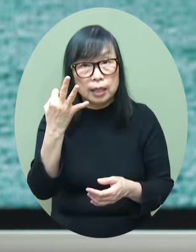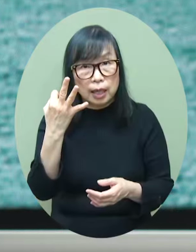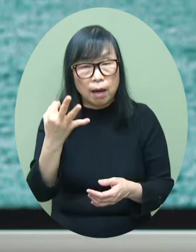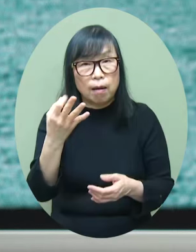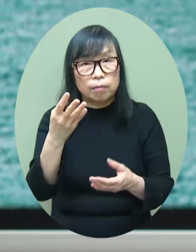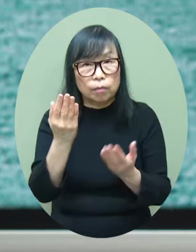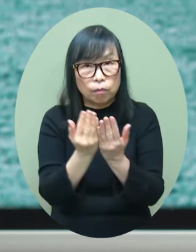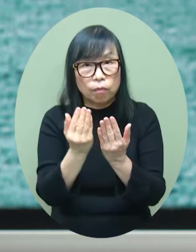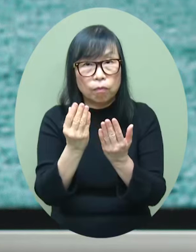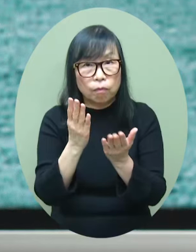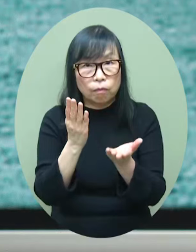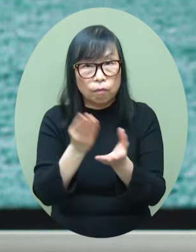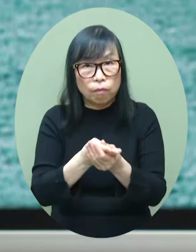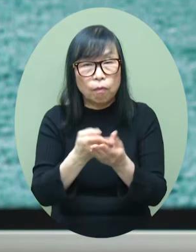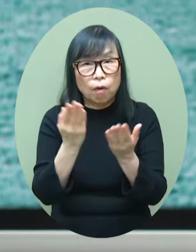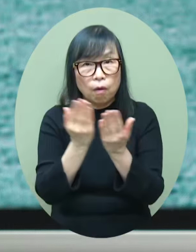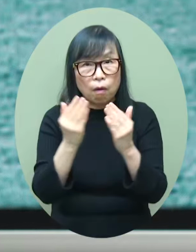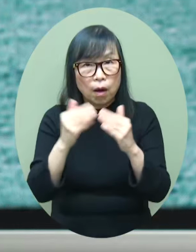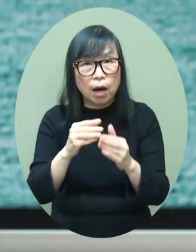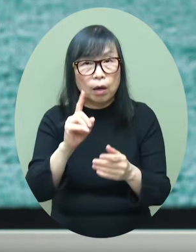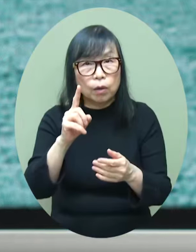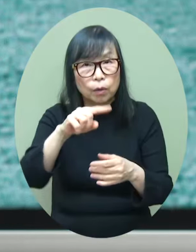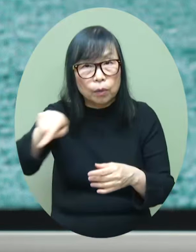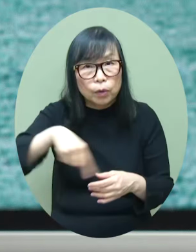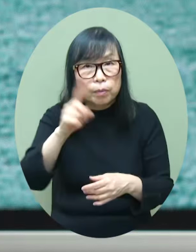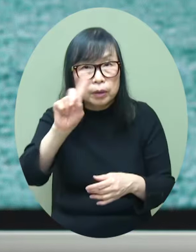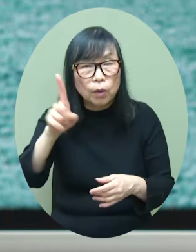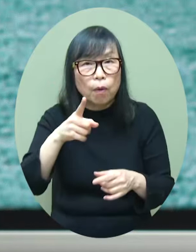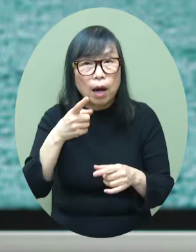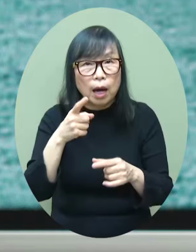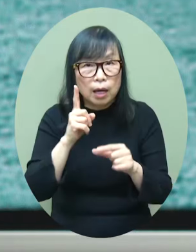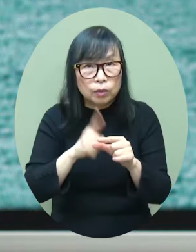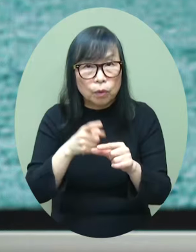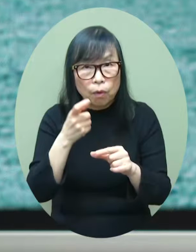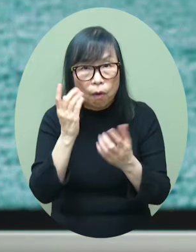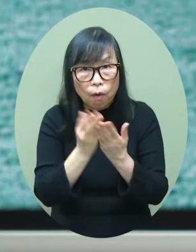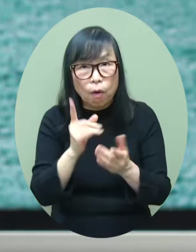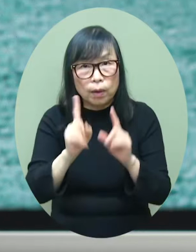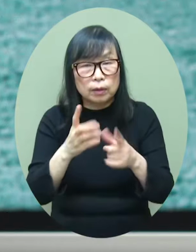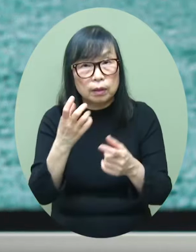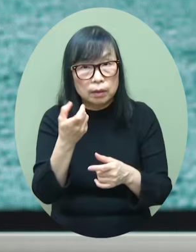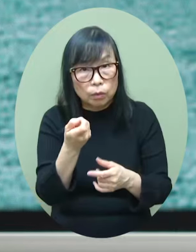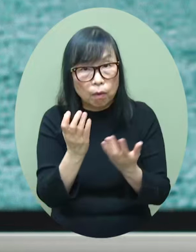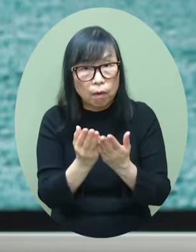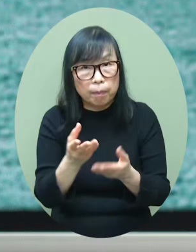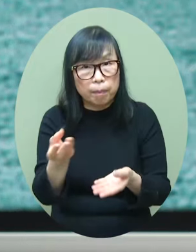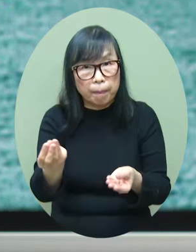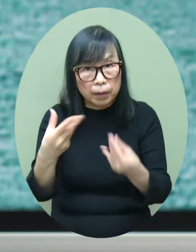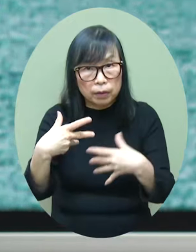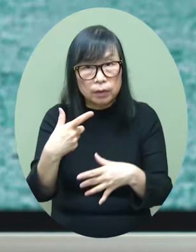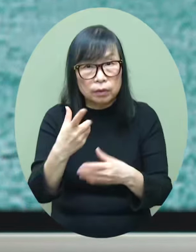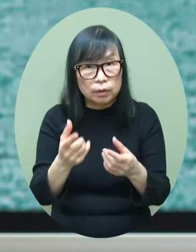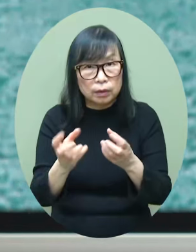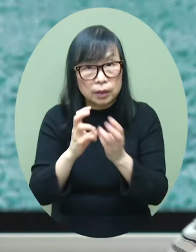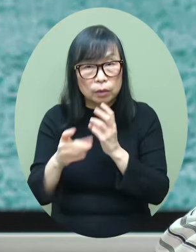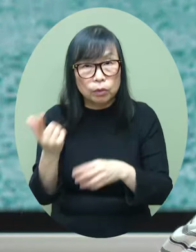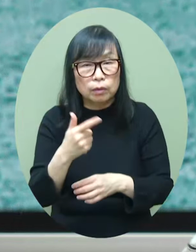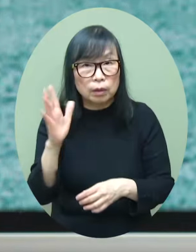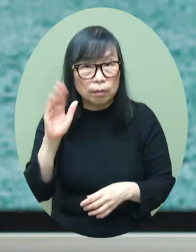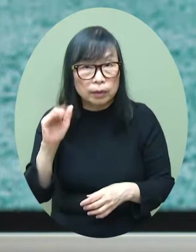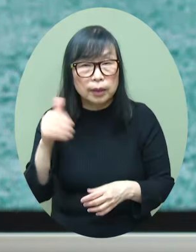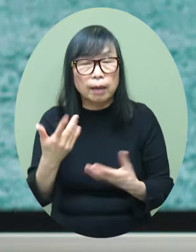個案嘅學校，其實可唔可以講下係邊區啊，定係中學、小學咁樣？可唔可以俾少少資料咧？ 跟住咧就想問一問，其實依家太古